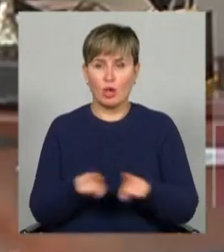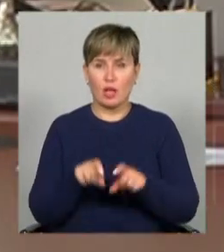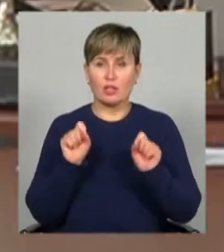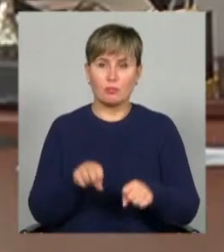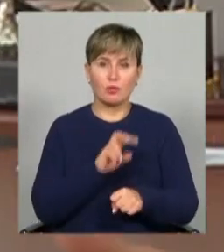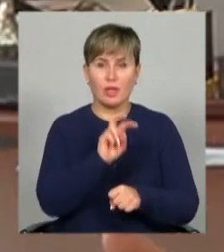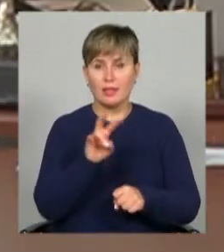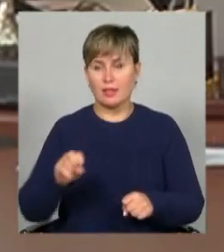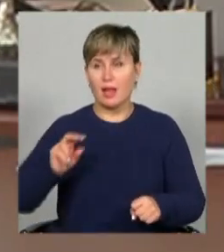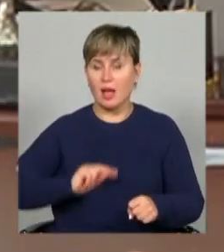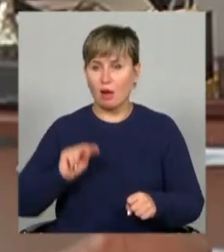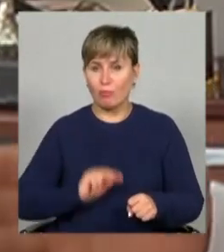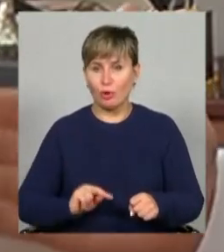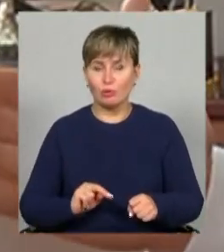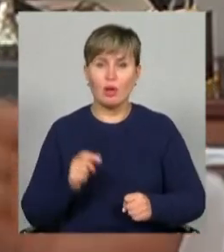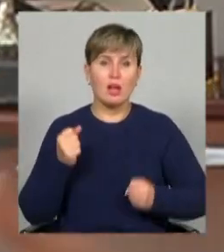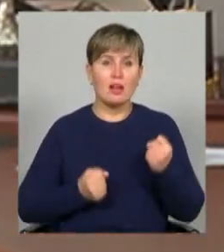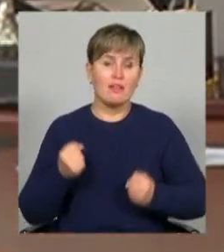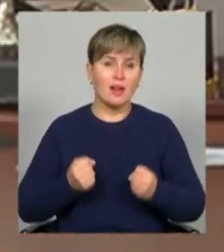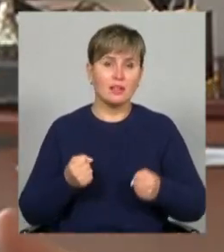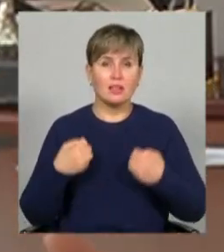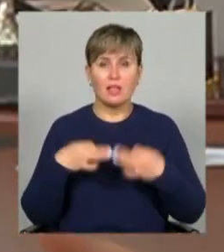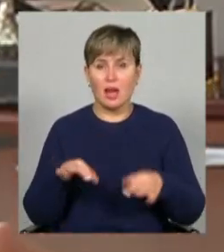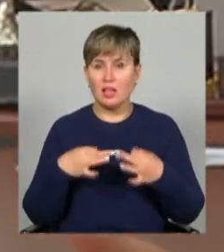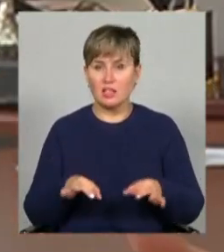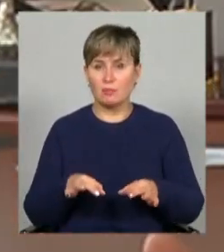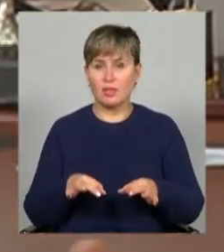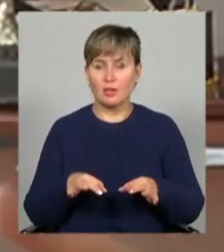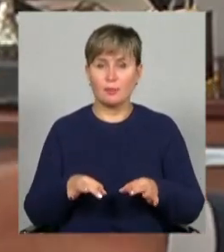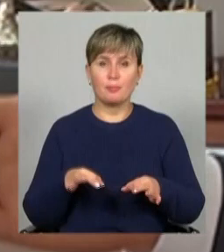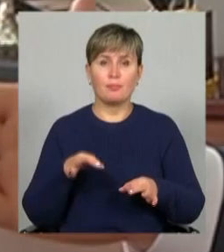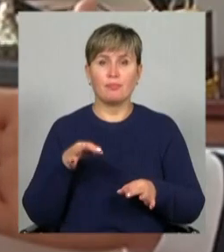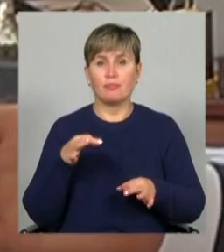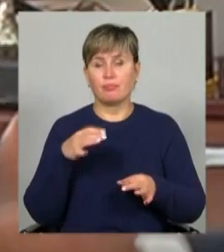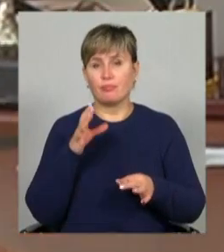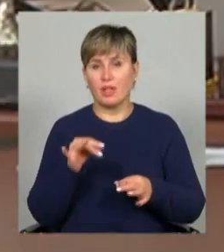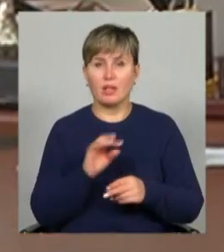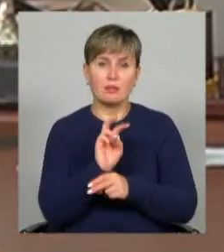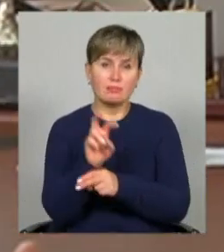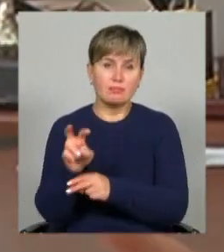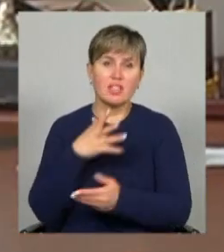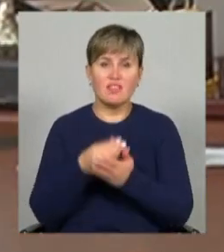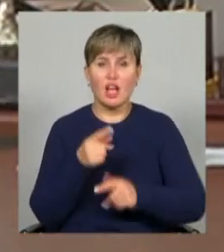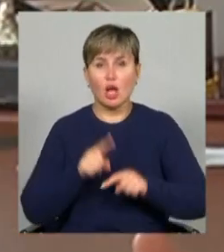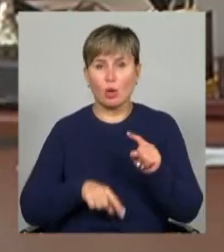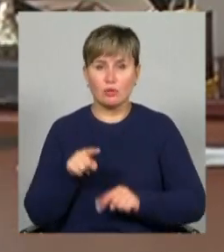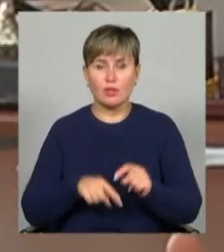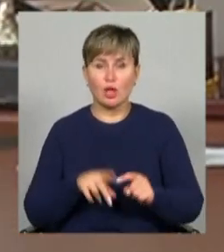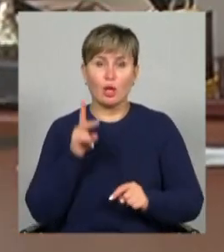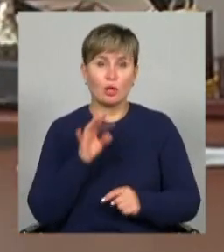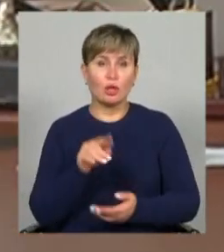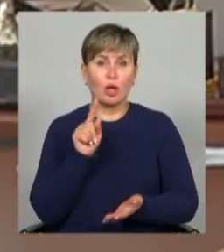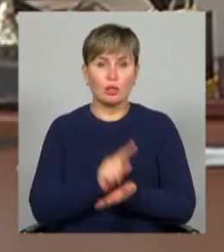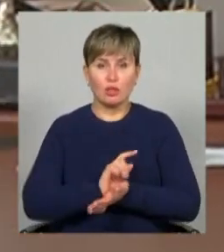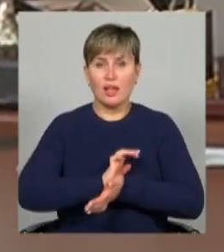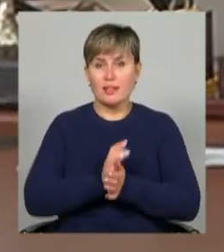на работу, водить автотранспорт, как скажем, ездить, навещать своих родственников, но он должен